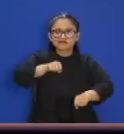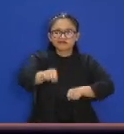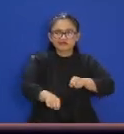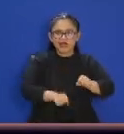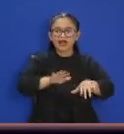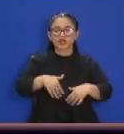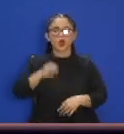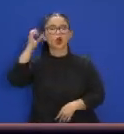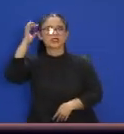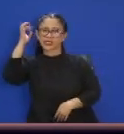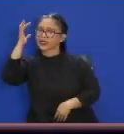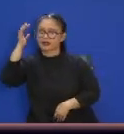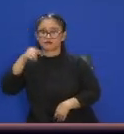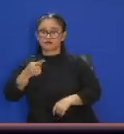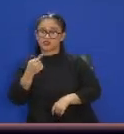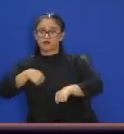naik ojek.